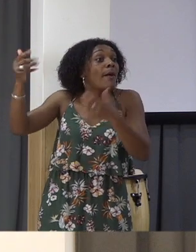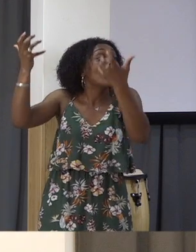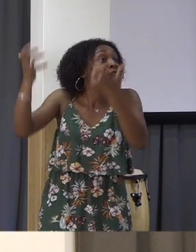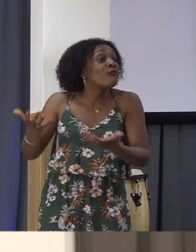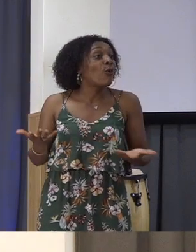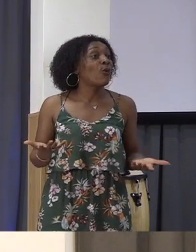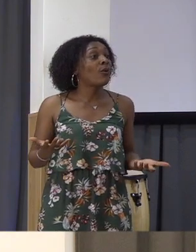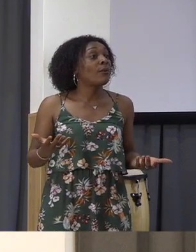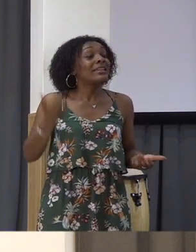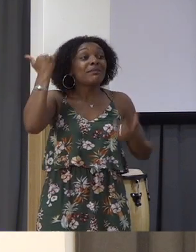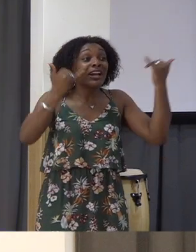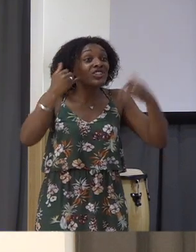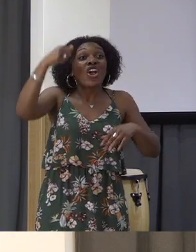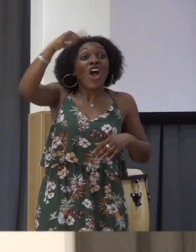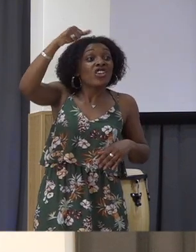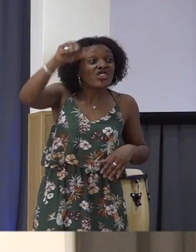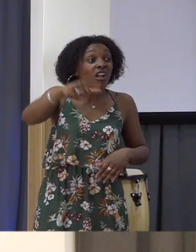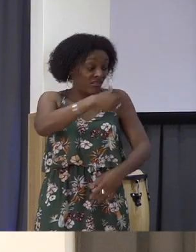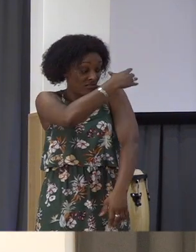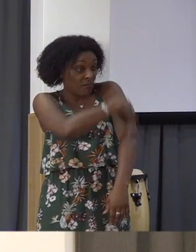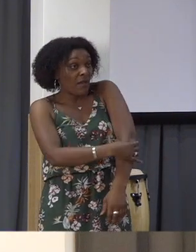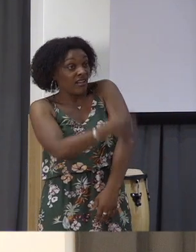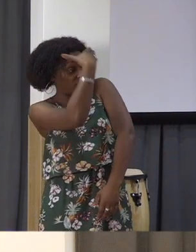Si tous étaient un seul membre, où serait le corps?